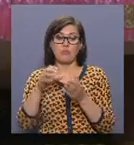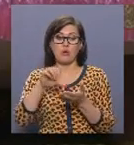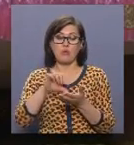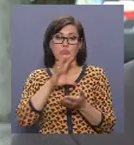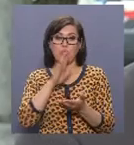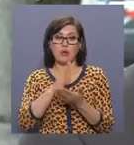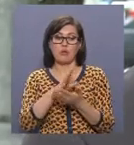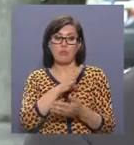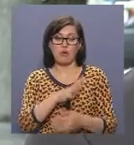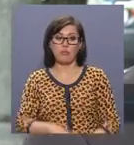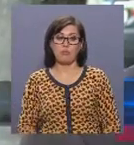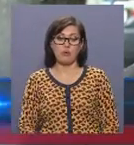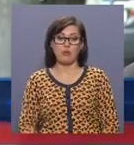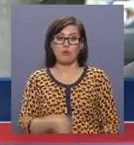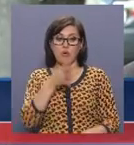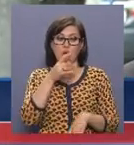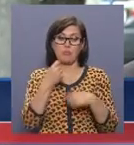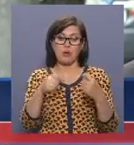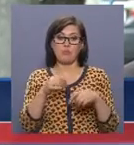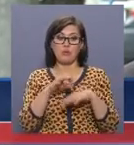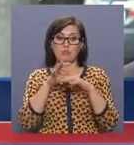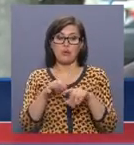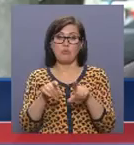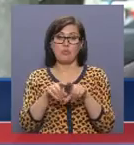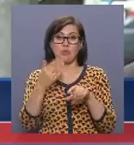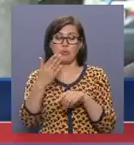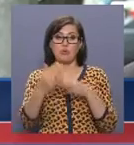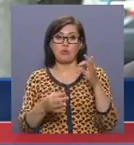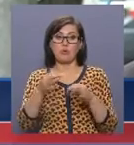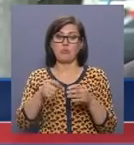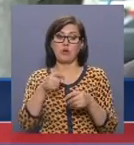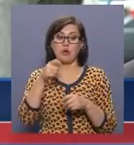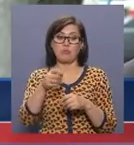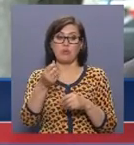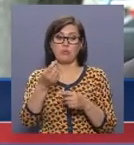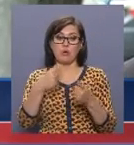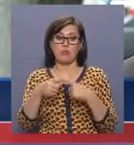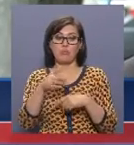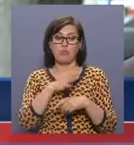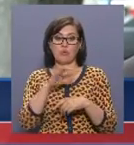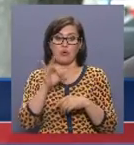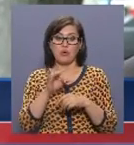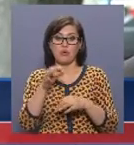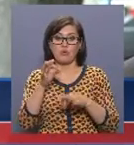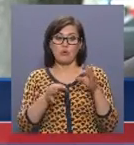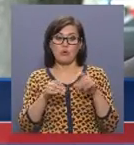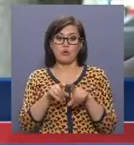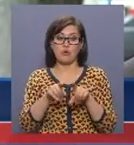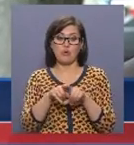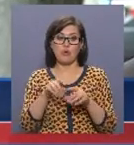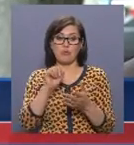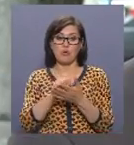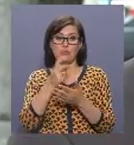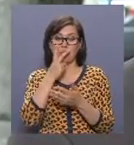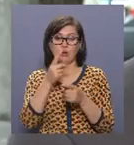шықты. Уақытында тауарлар жеткізілмегендіктен, олар сотқа арызданады, жаңа ақшаны қайтарып алу үшін. Сотта құжатта